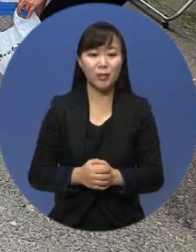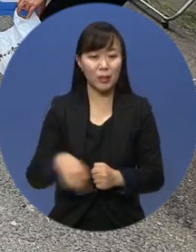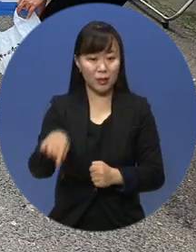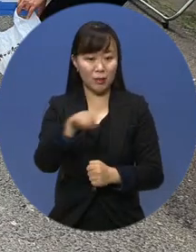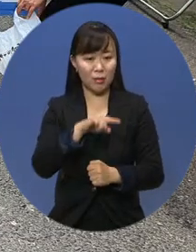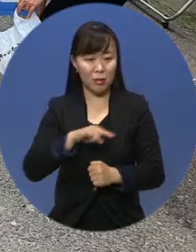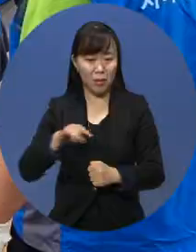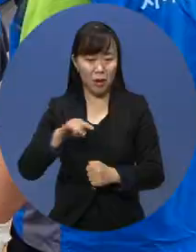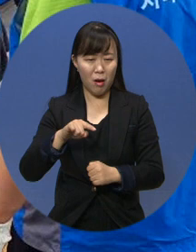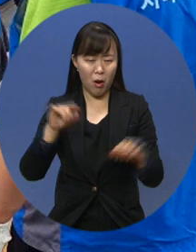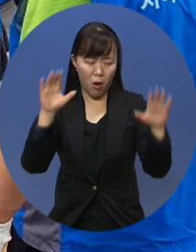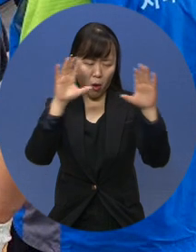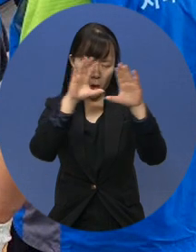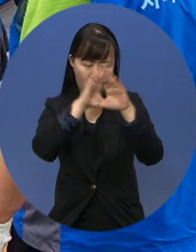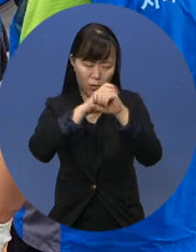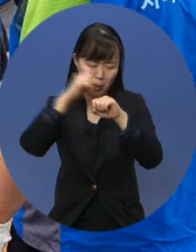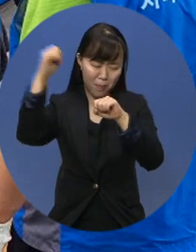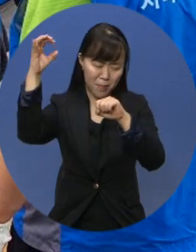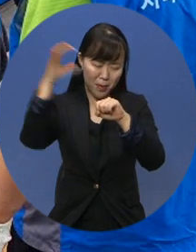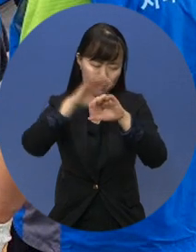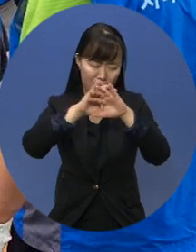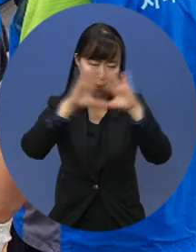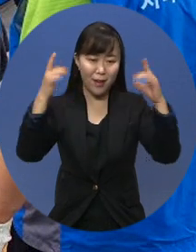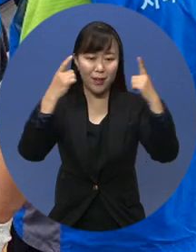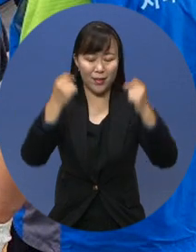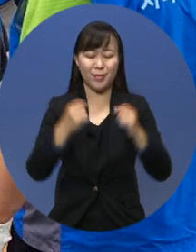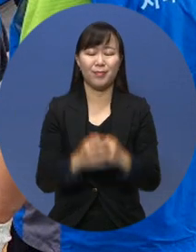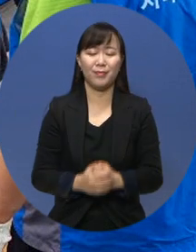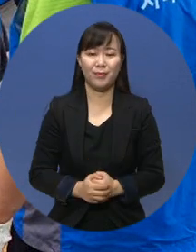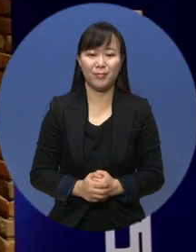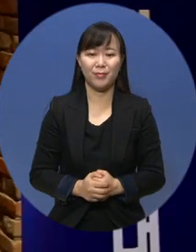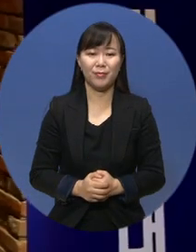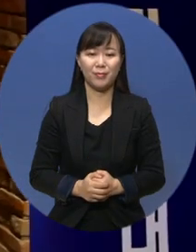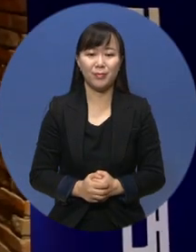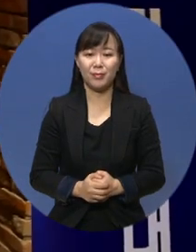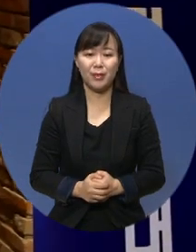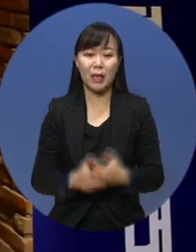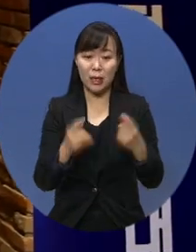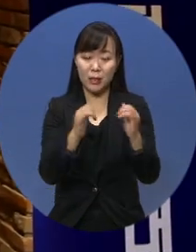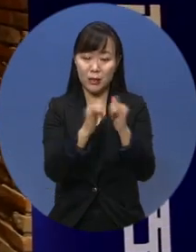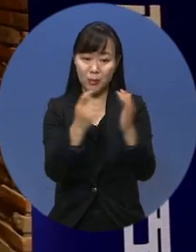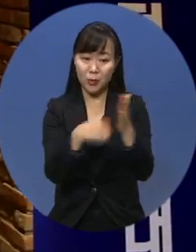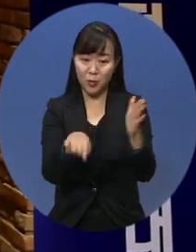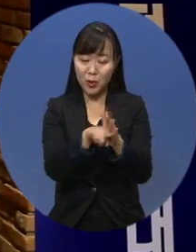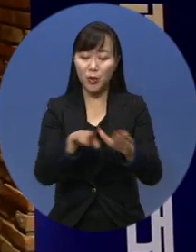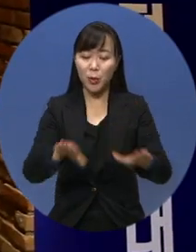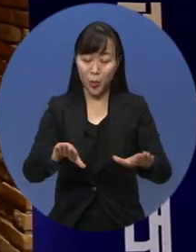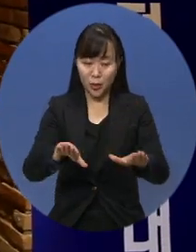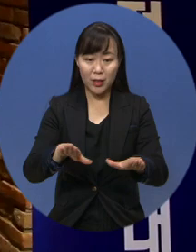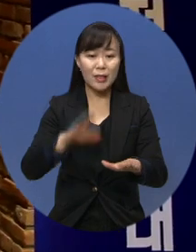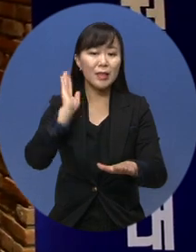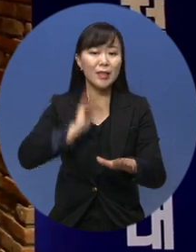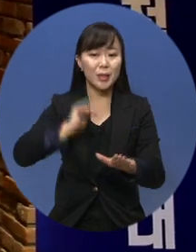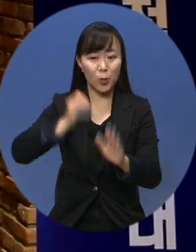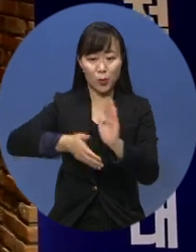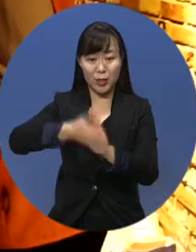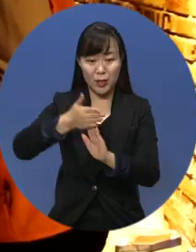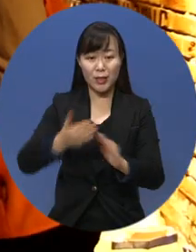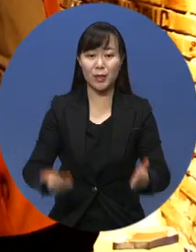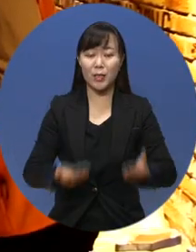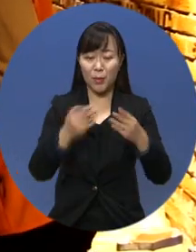그들은 어둠을 밝히는 한 줄기 빛과 같습니다. 이런 그들을 위해 이번에는